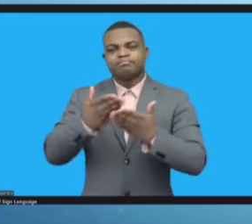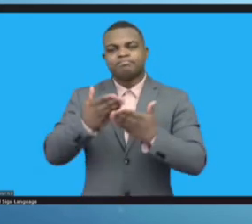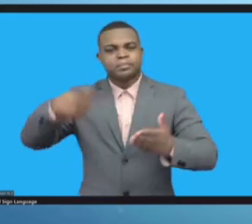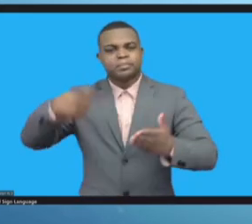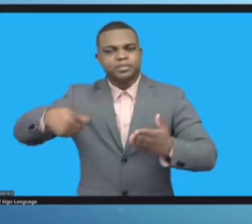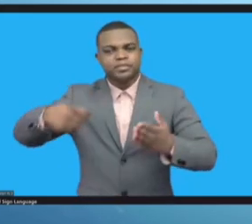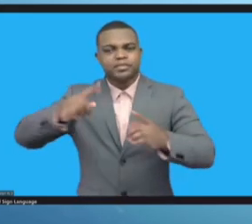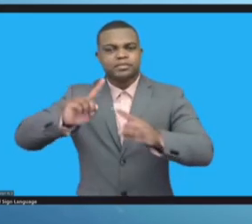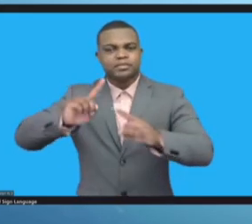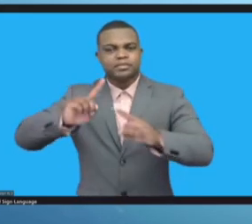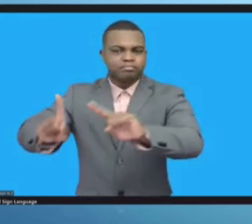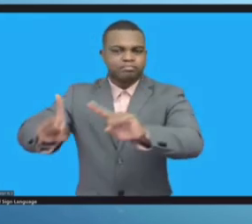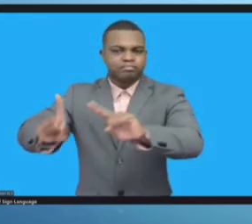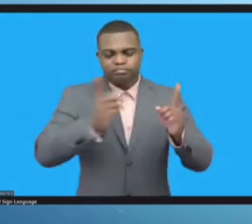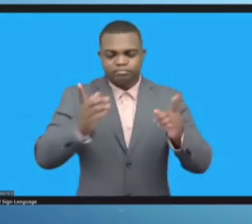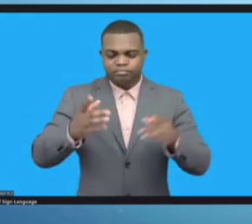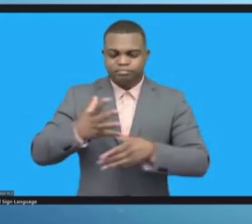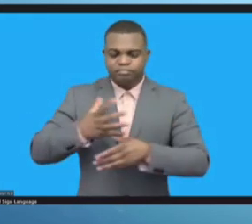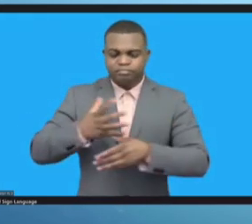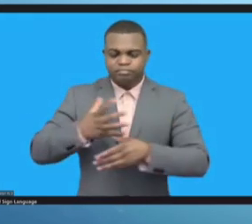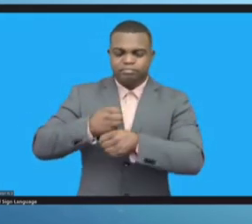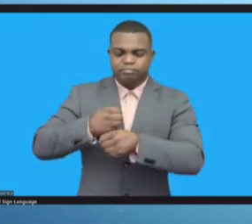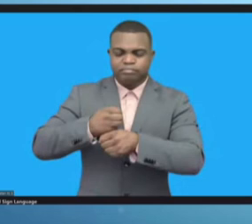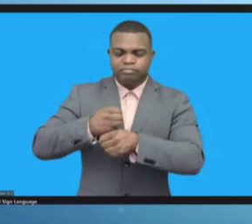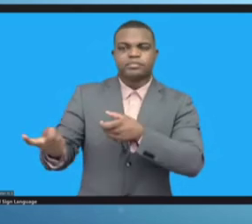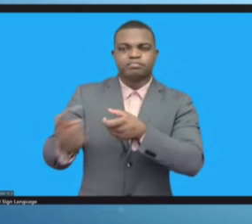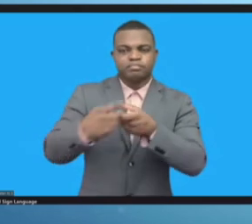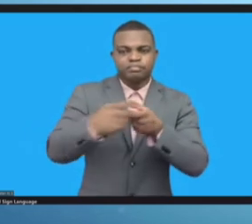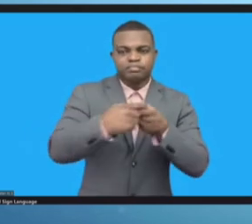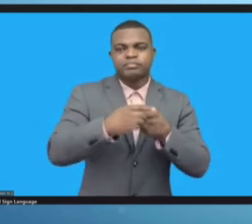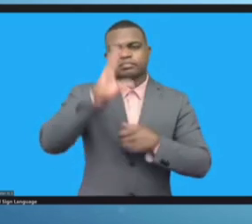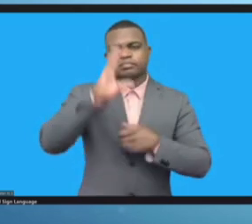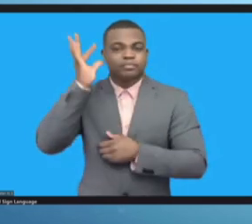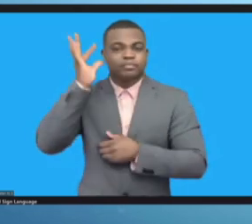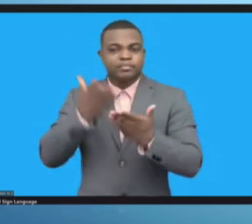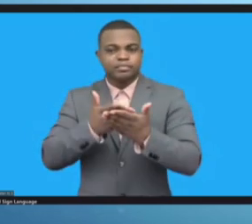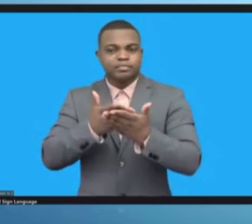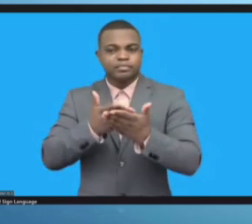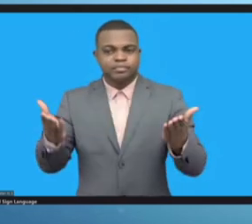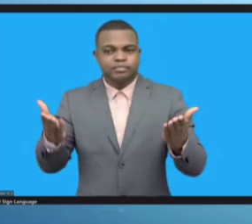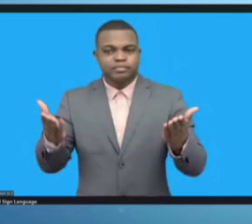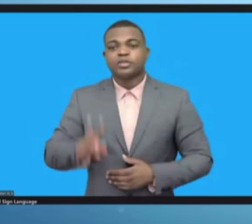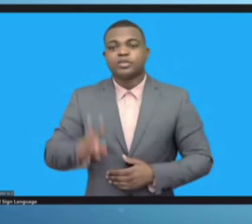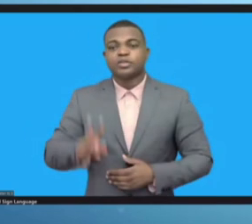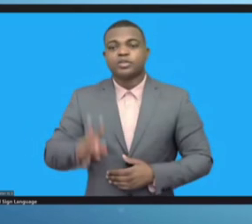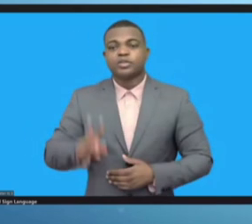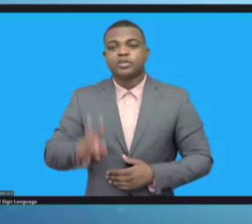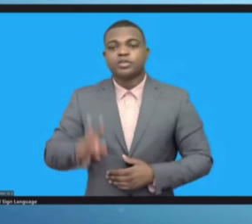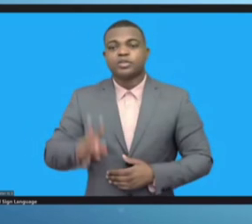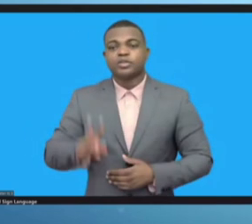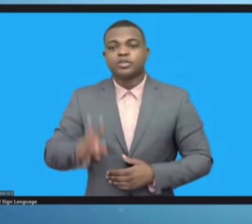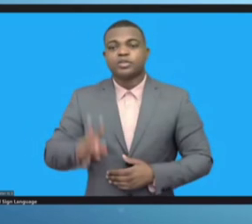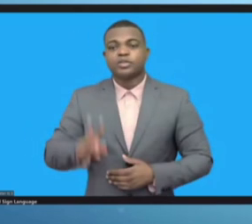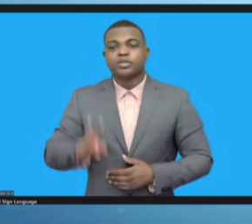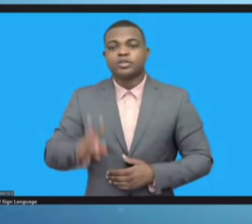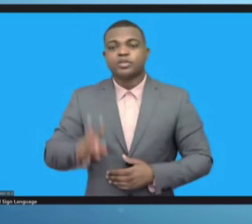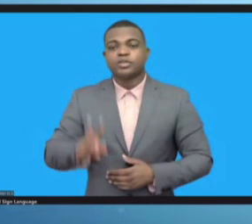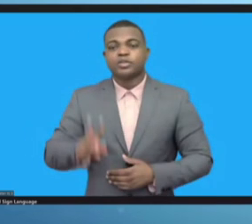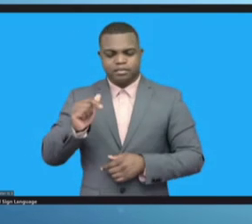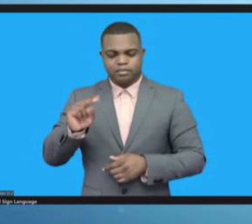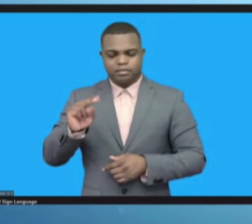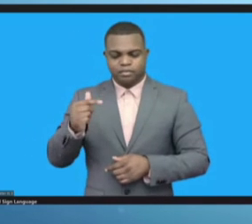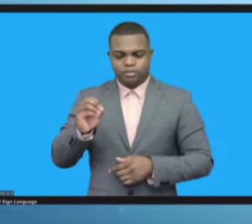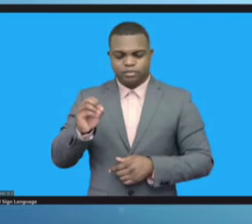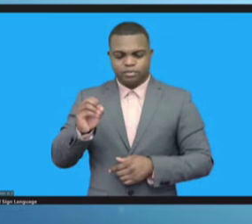au nom du secrétaire général, Son Excellence, M. Antonio Guterres. J'aimerais vivement vous souhaiter la bienvenue à ce 17e